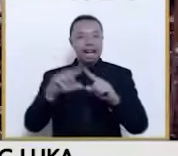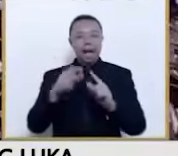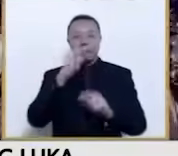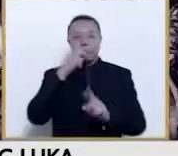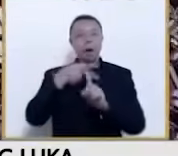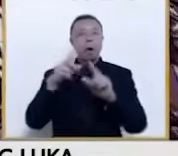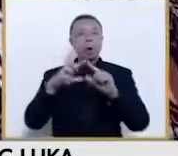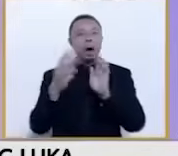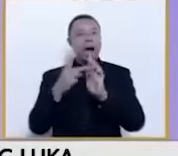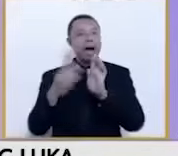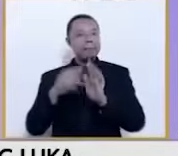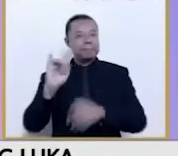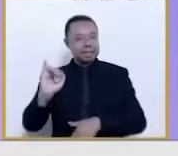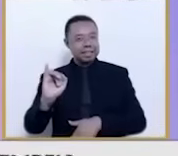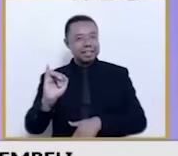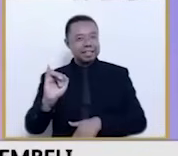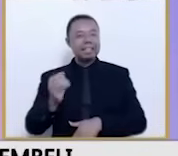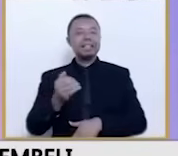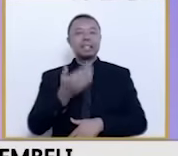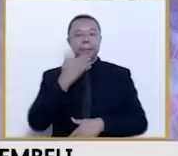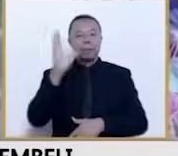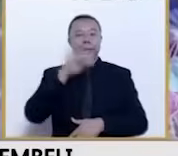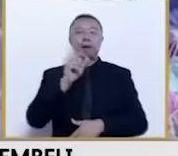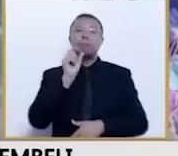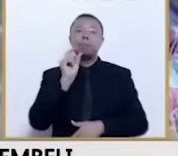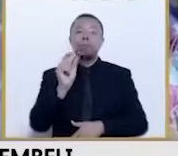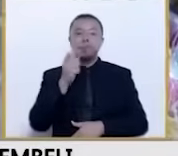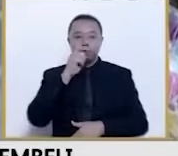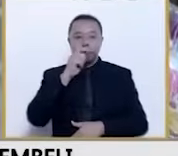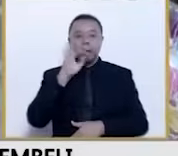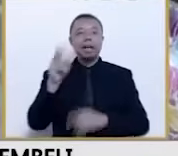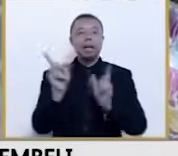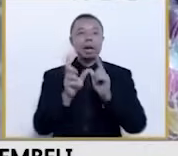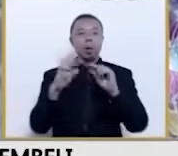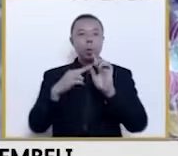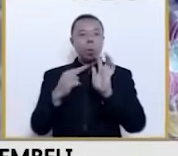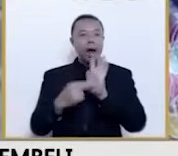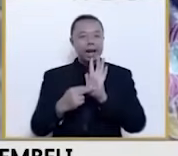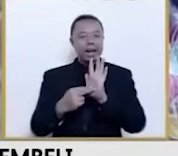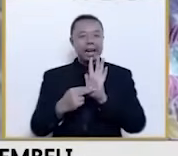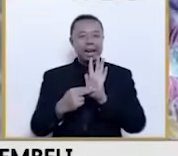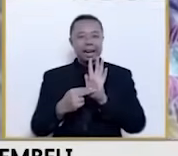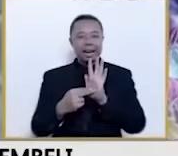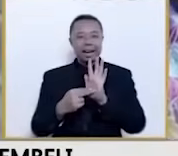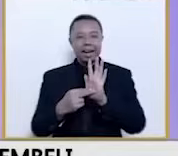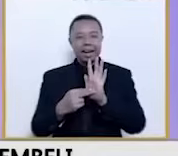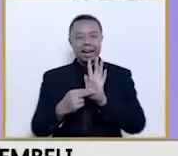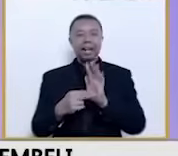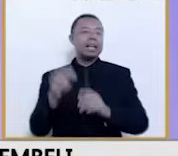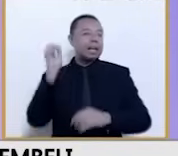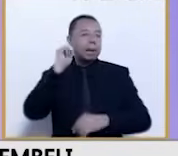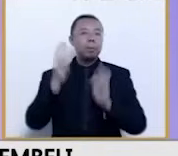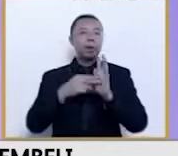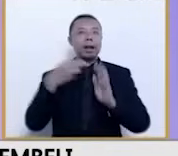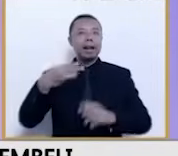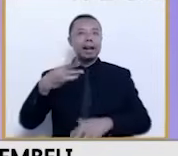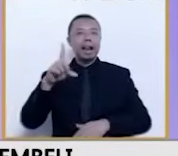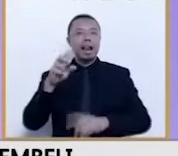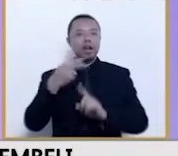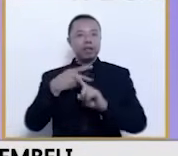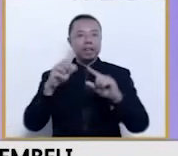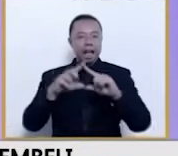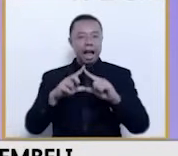Fahmi Zikrillah. Selamat malam juga kepada Bapak Irwan Supriyadi Rambe, Ibu Nelvia